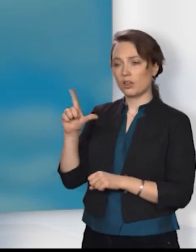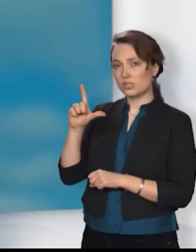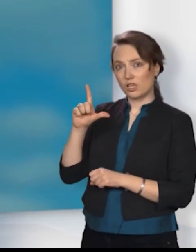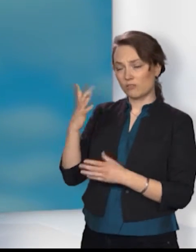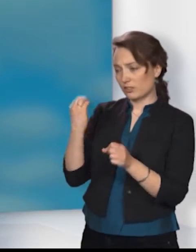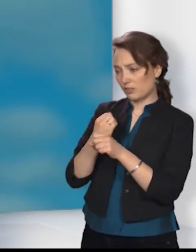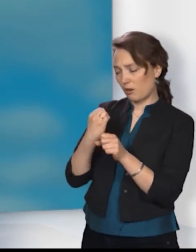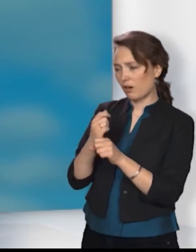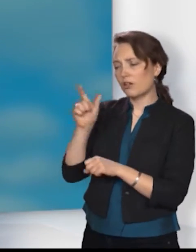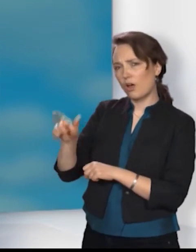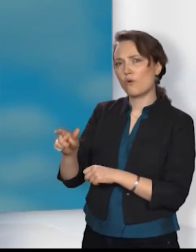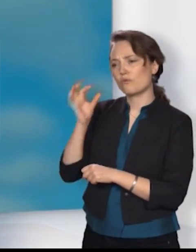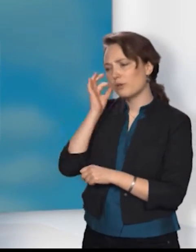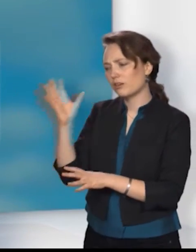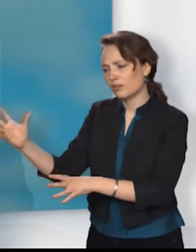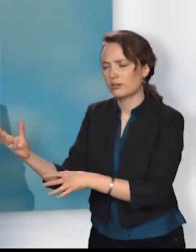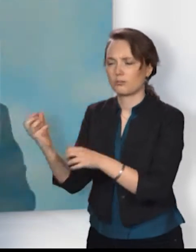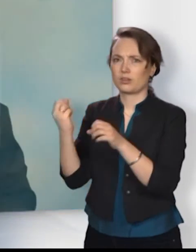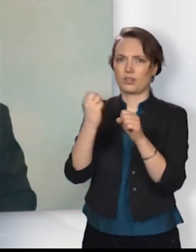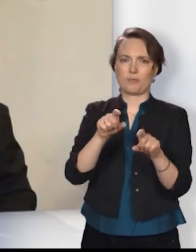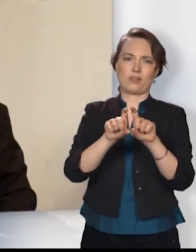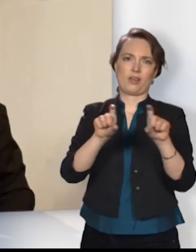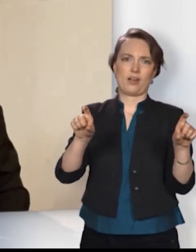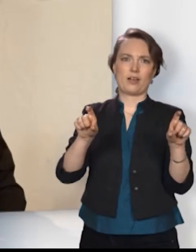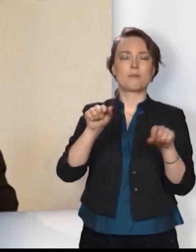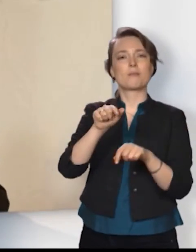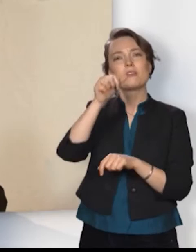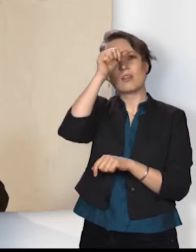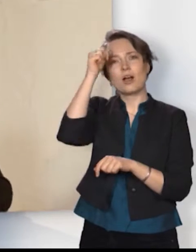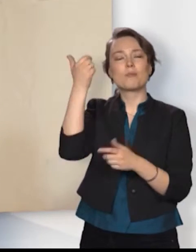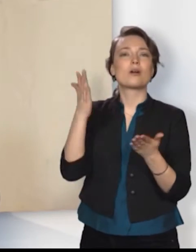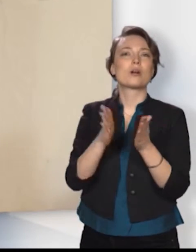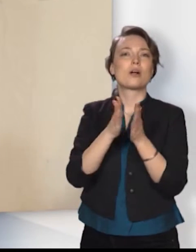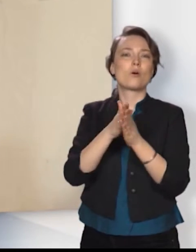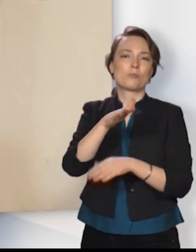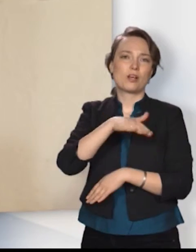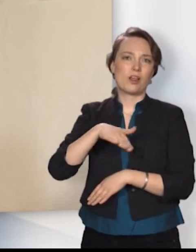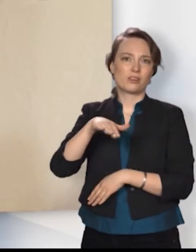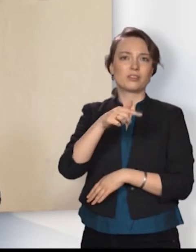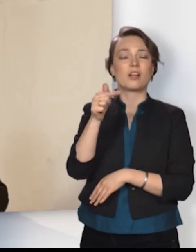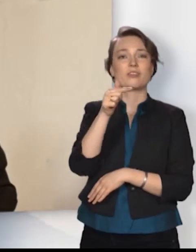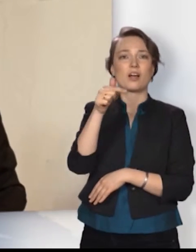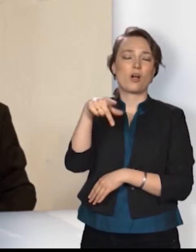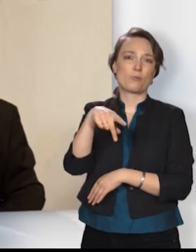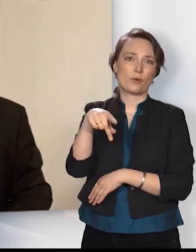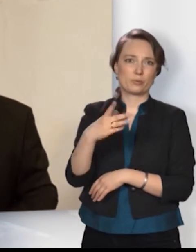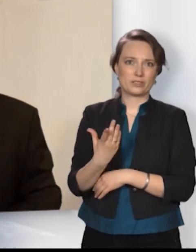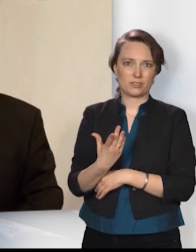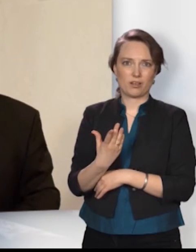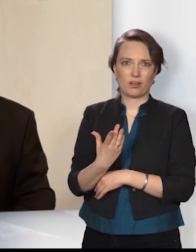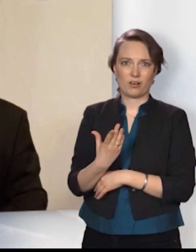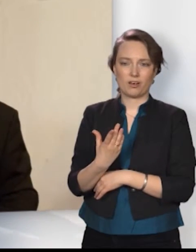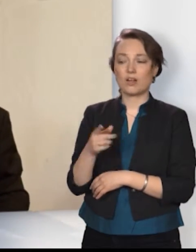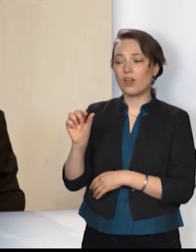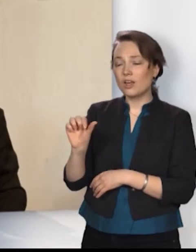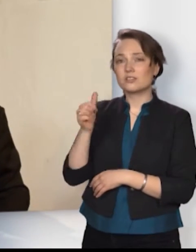Land. So heißt ihr Heim für verlorene Mädchen. Zum ersten Mal in ihrem Leben schläft Luisa im sauberen Bett mit weißen